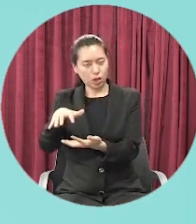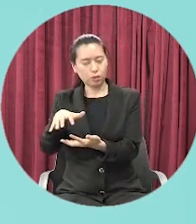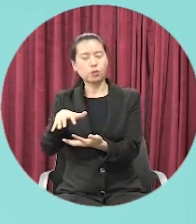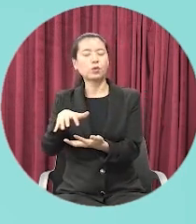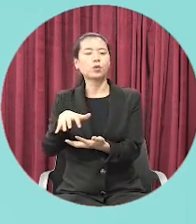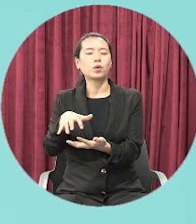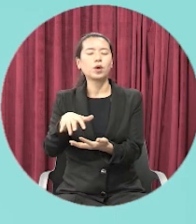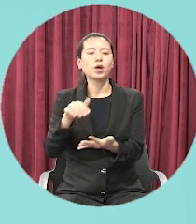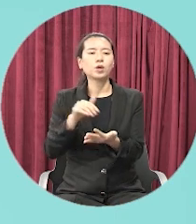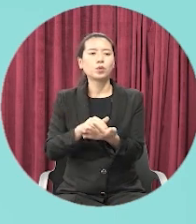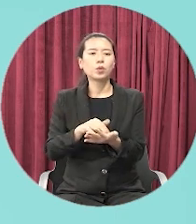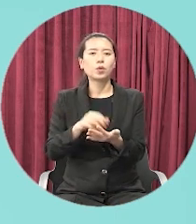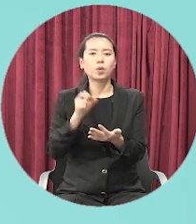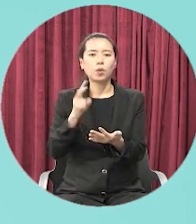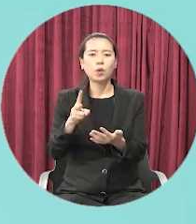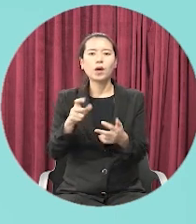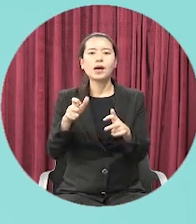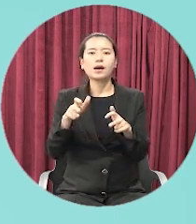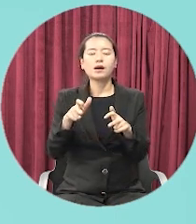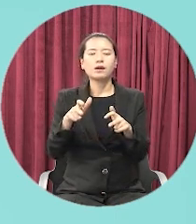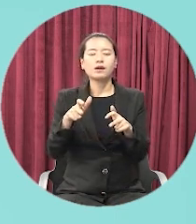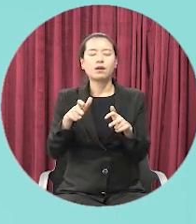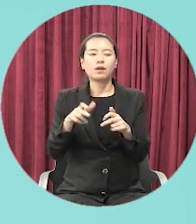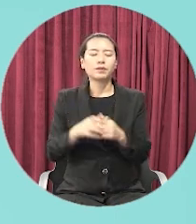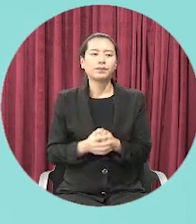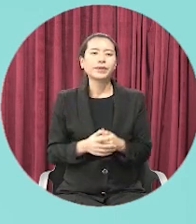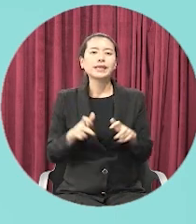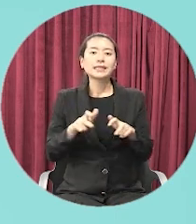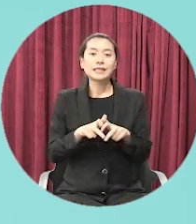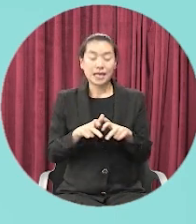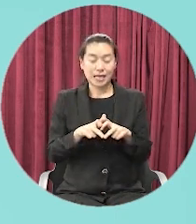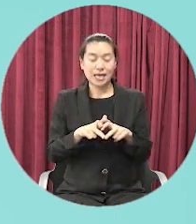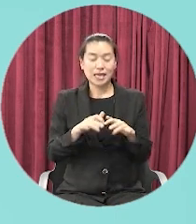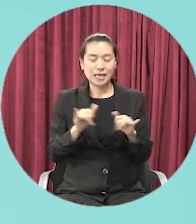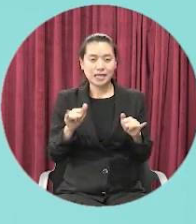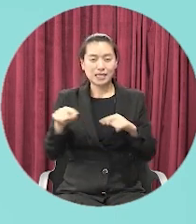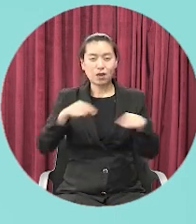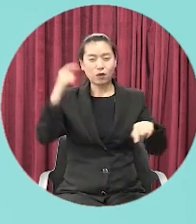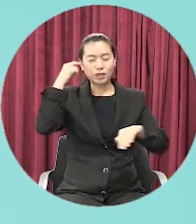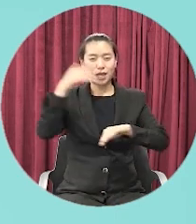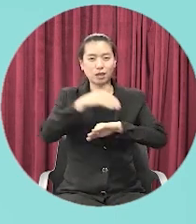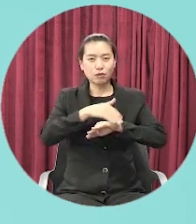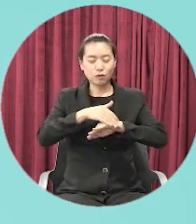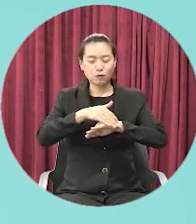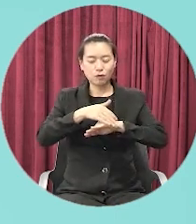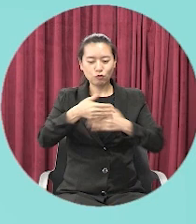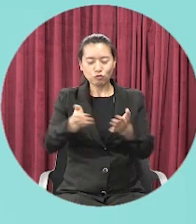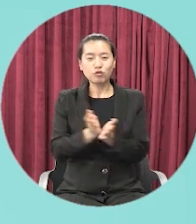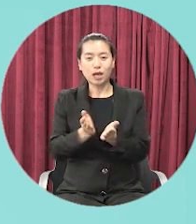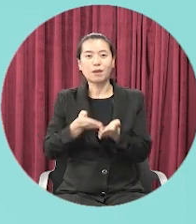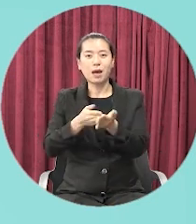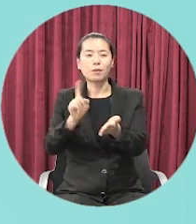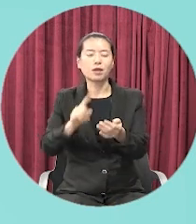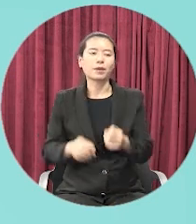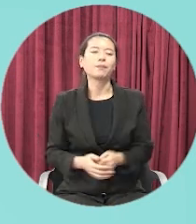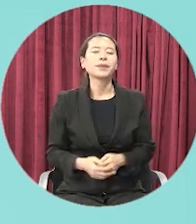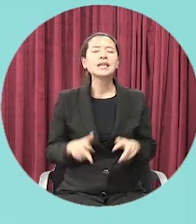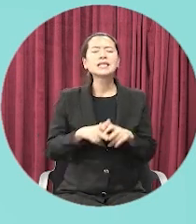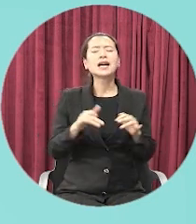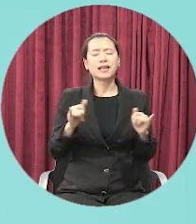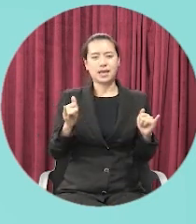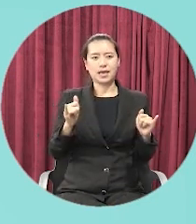이제 장애인 정책 꼭하고 얘기를 했는데 지금 장애자 자긴 그 모든 곡의 건강검진 데이터가